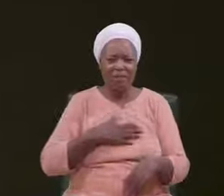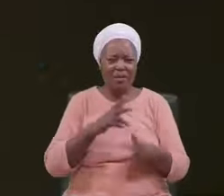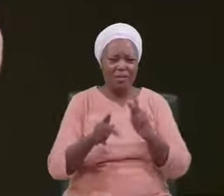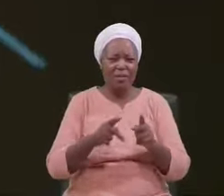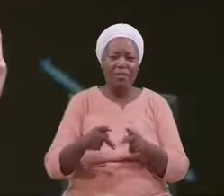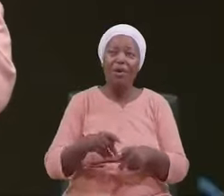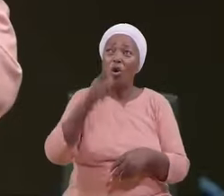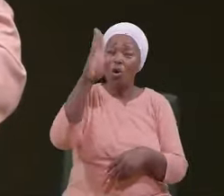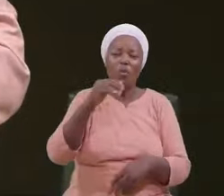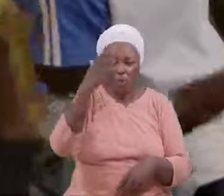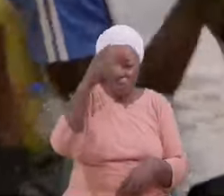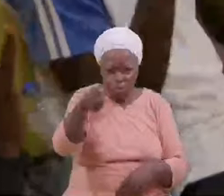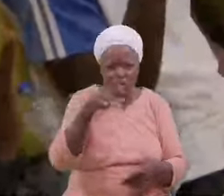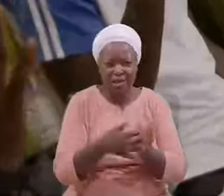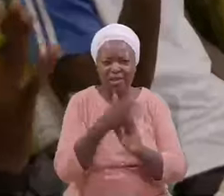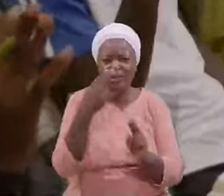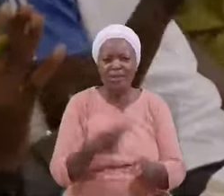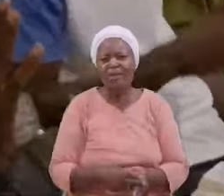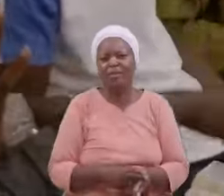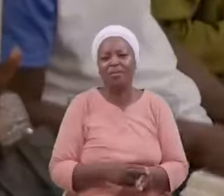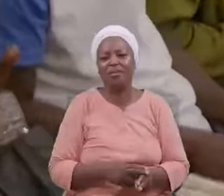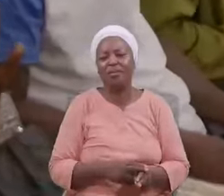reconnaître. Où êtes-vous?